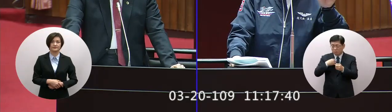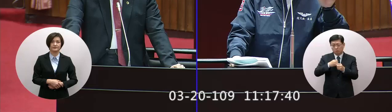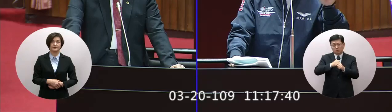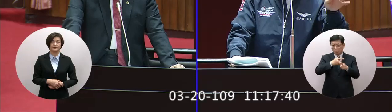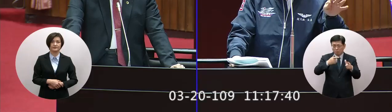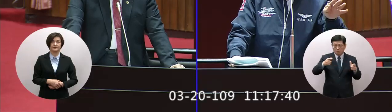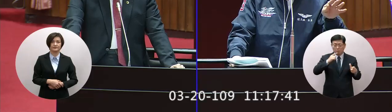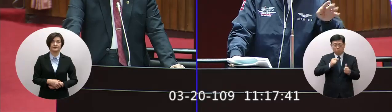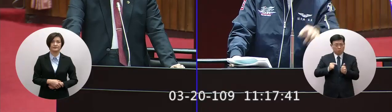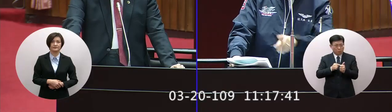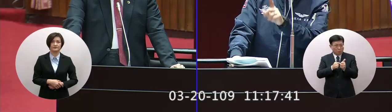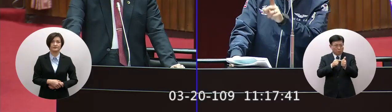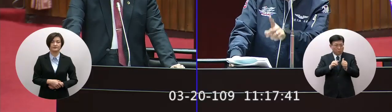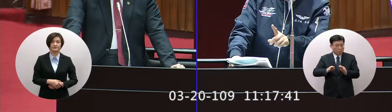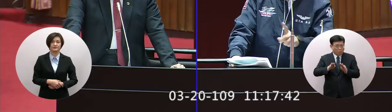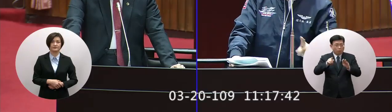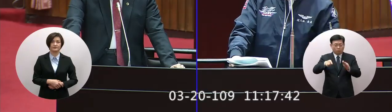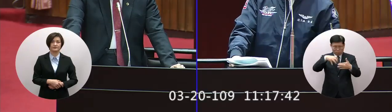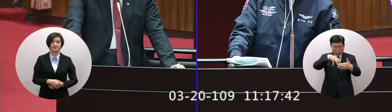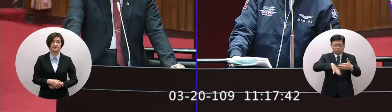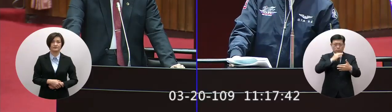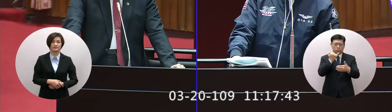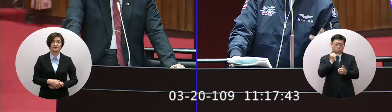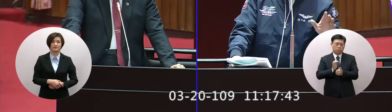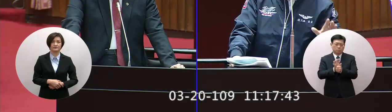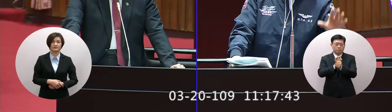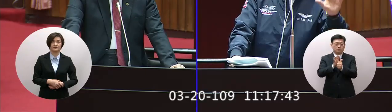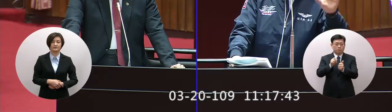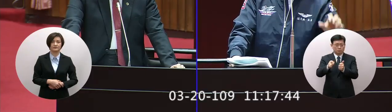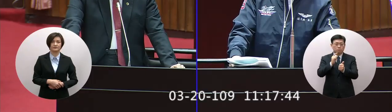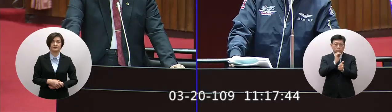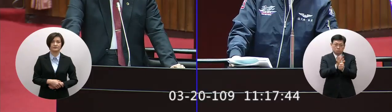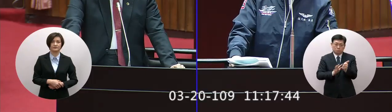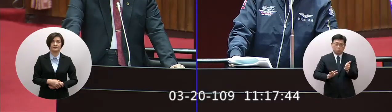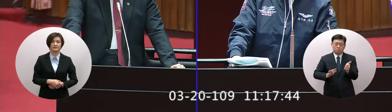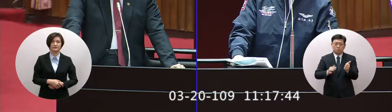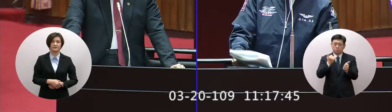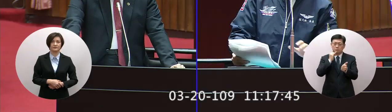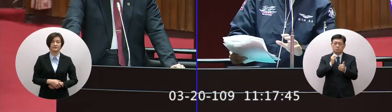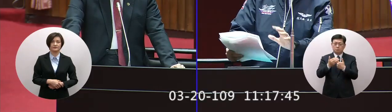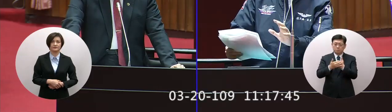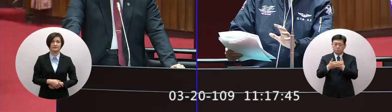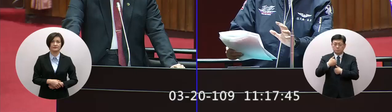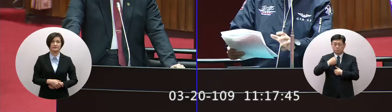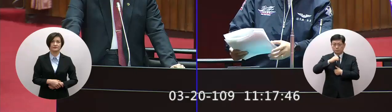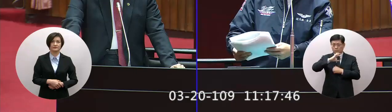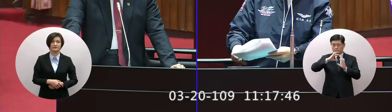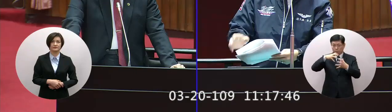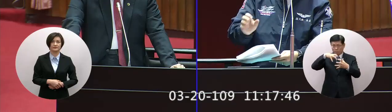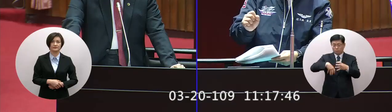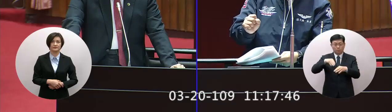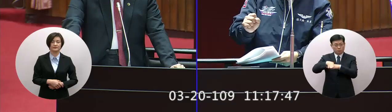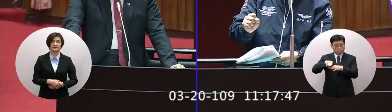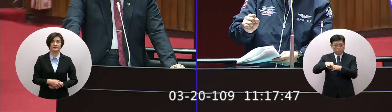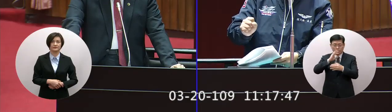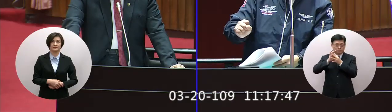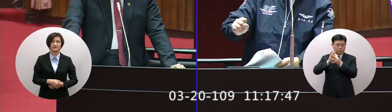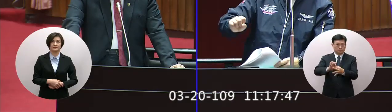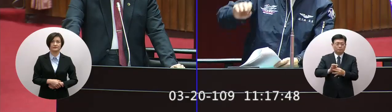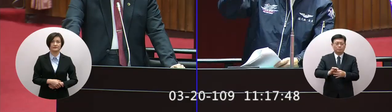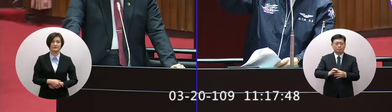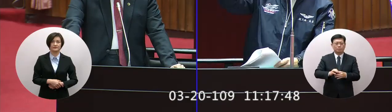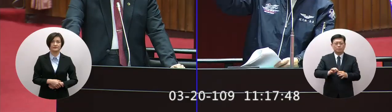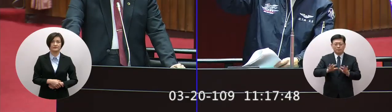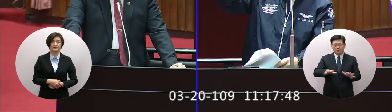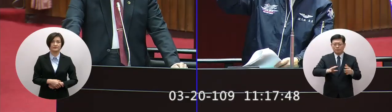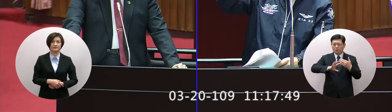起飞的动力当中，这个是其中一个推动力之一，它带动了很大的整个国产车的这个支撑力。即